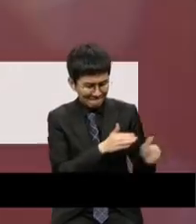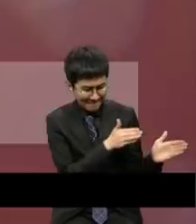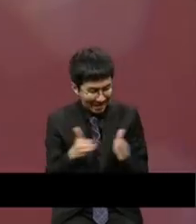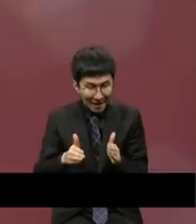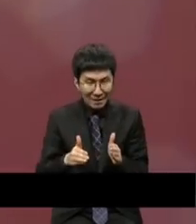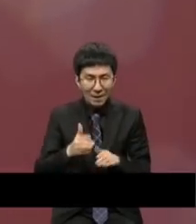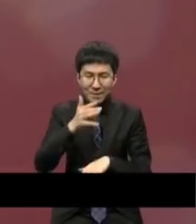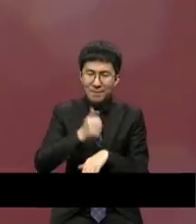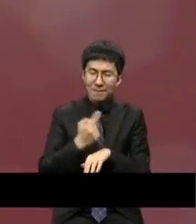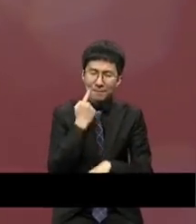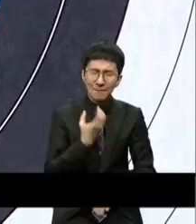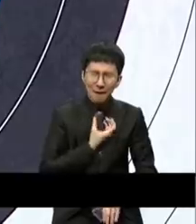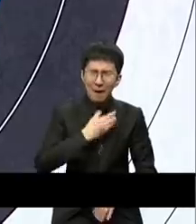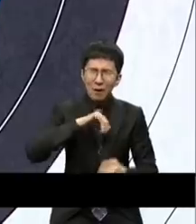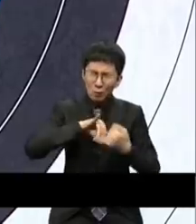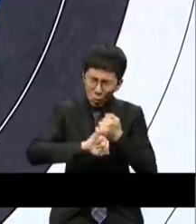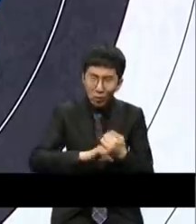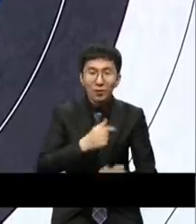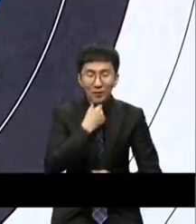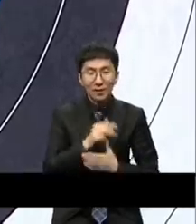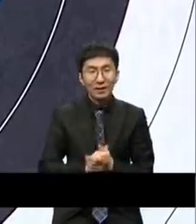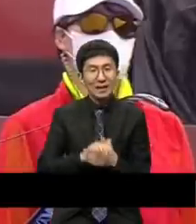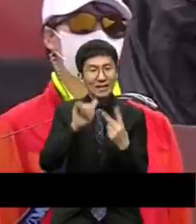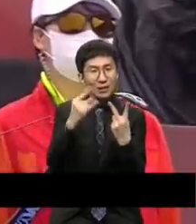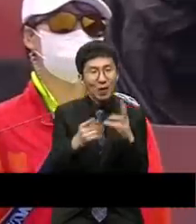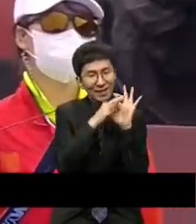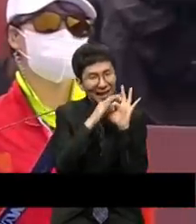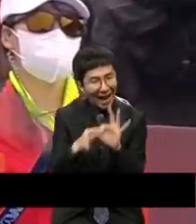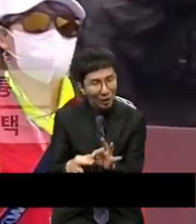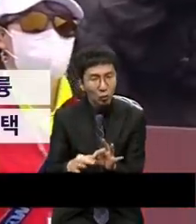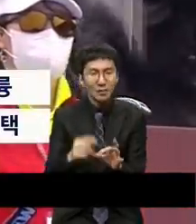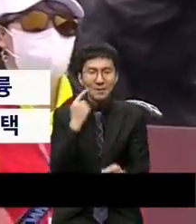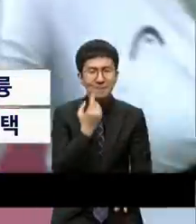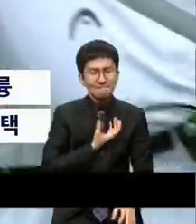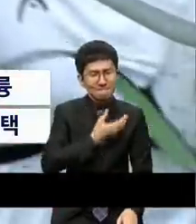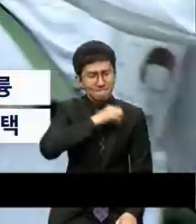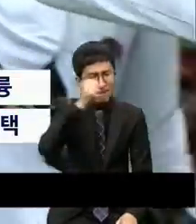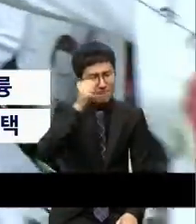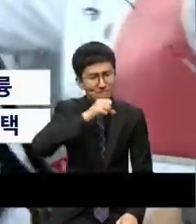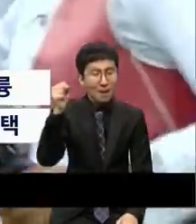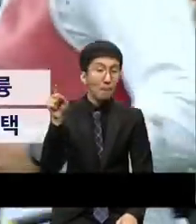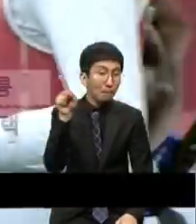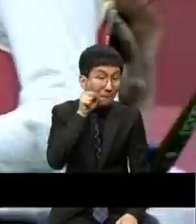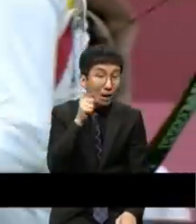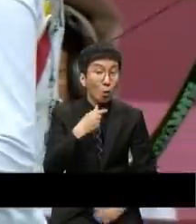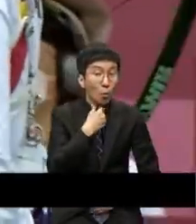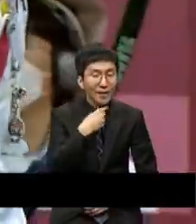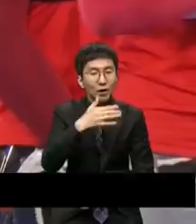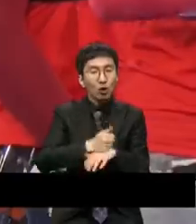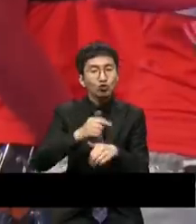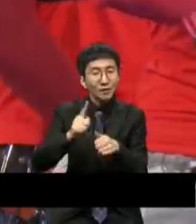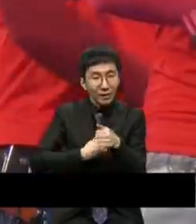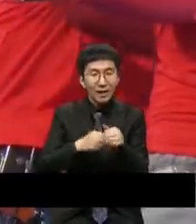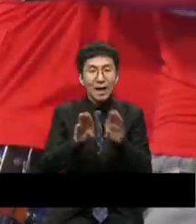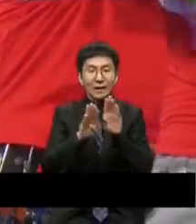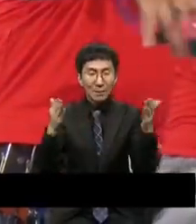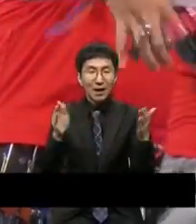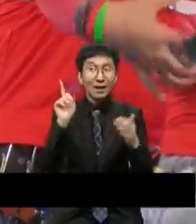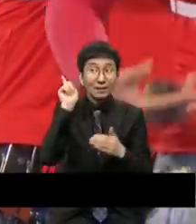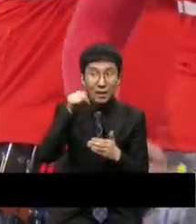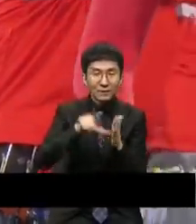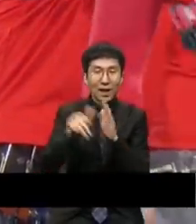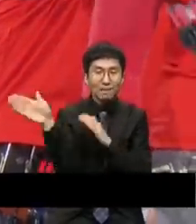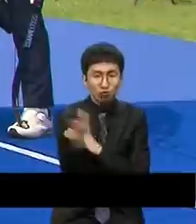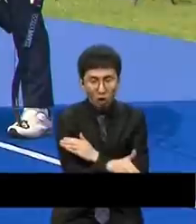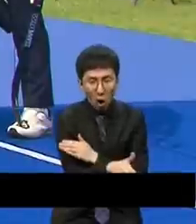마무리하겠습니다. 2회 연속 전 종목 석권을 향해 한국 양궁은 개막 다음 날부터 금산향에